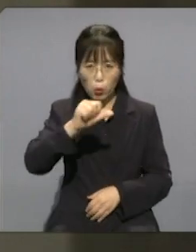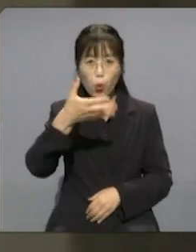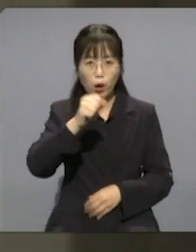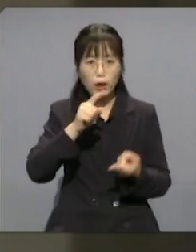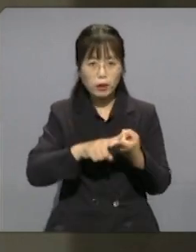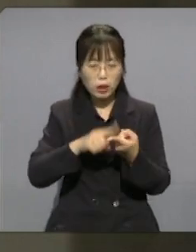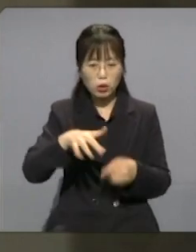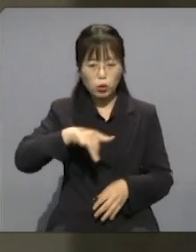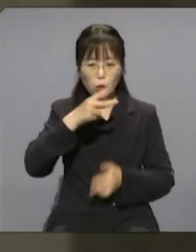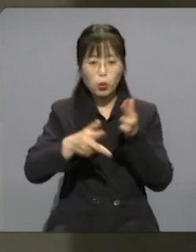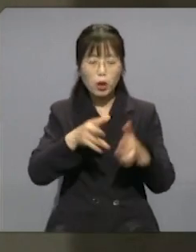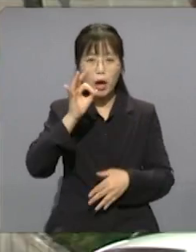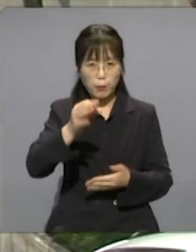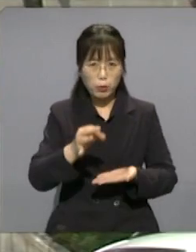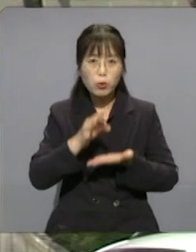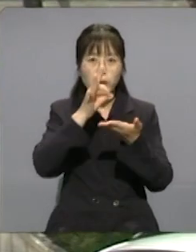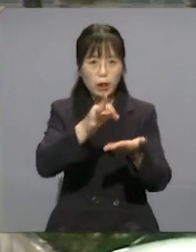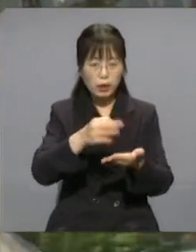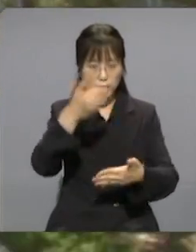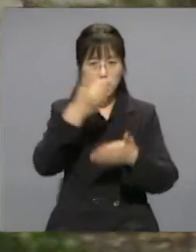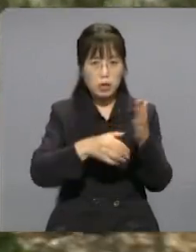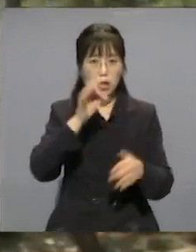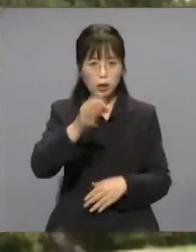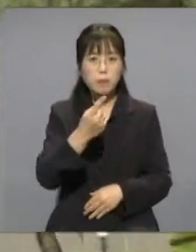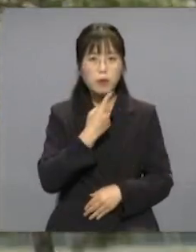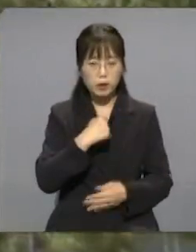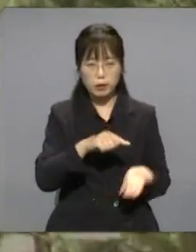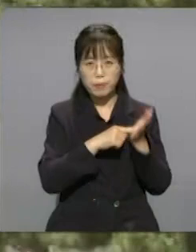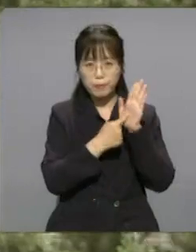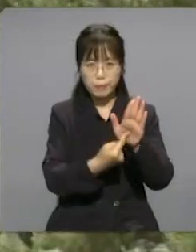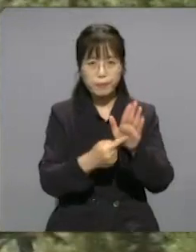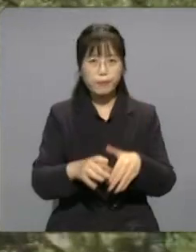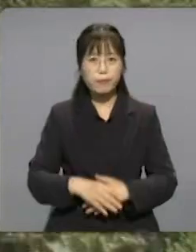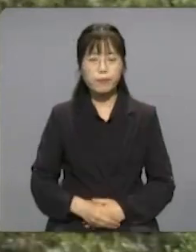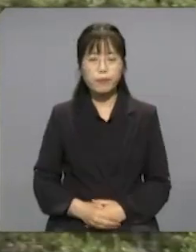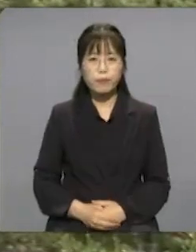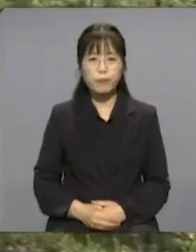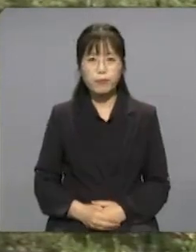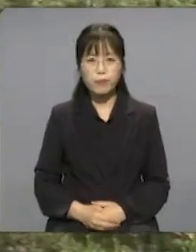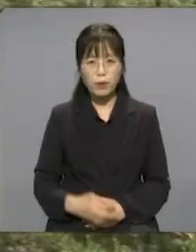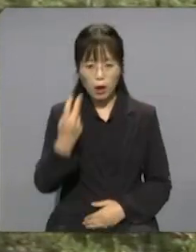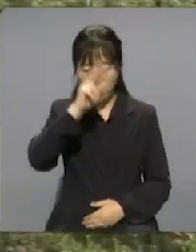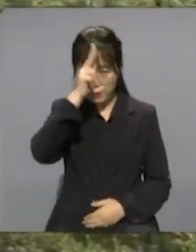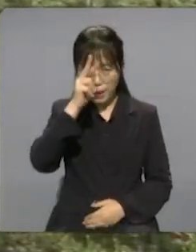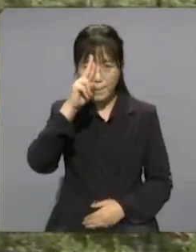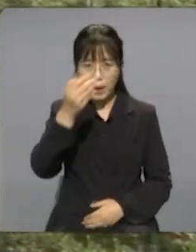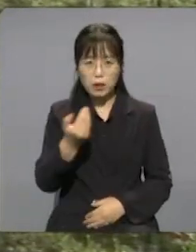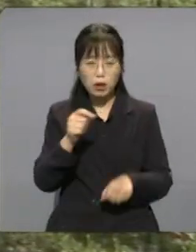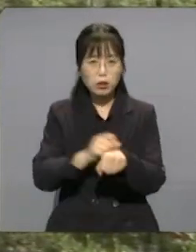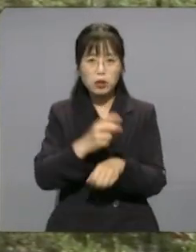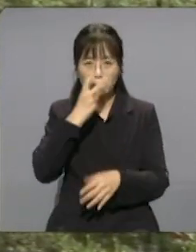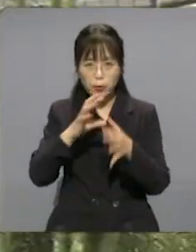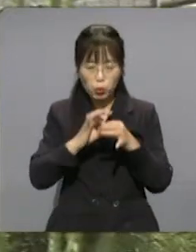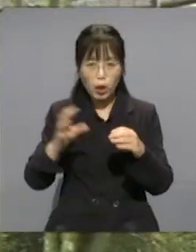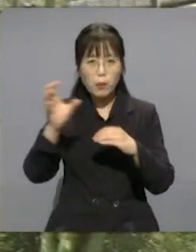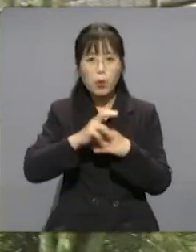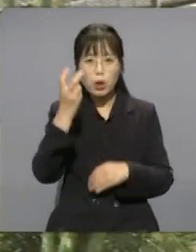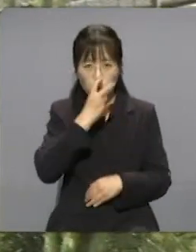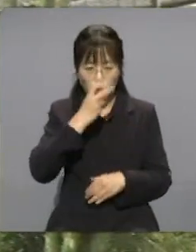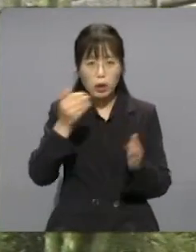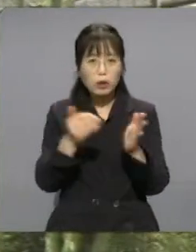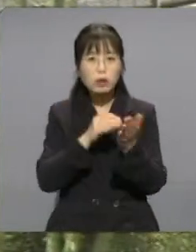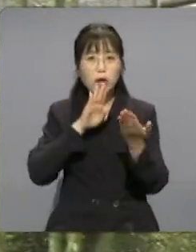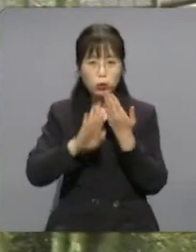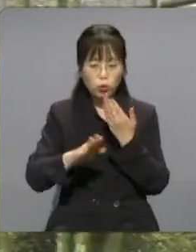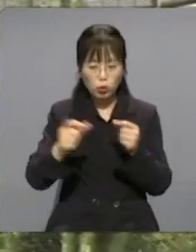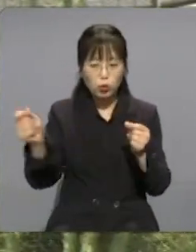5억은 초기 사업비 대기로 했던 것의 잔금이었다고 말했습니다. 검찰은 박 전 특검을 통해 보완 조사를 마무리한